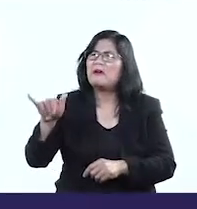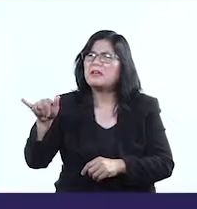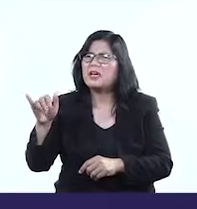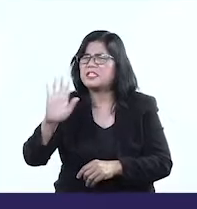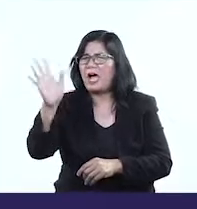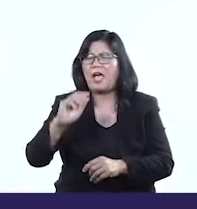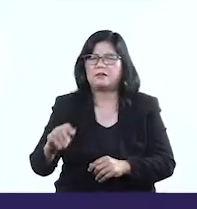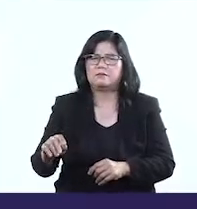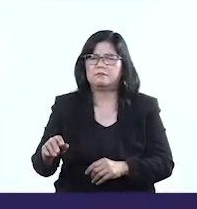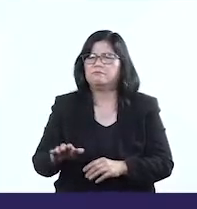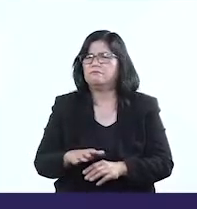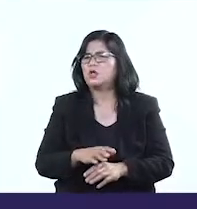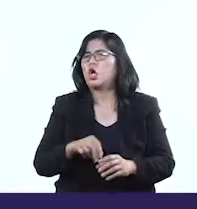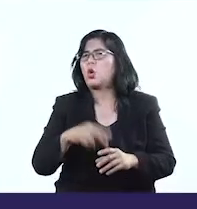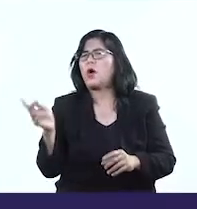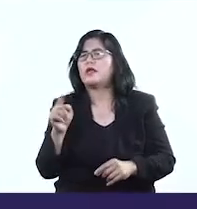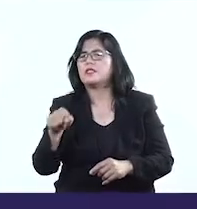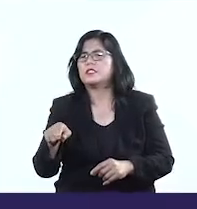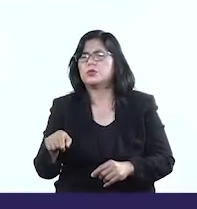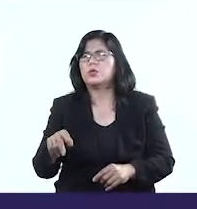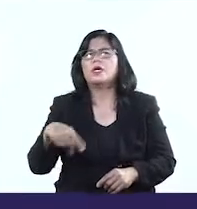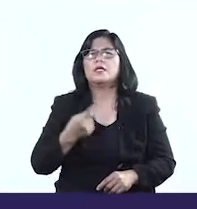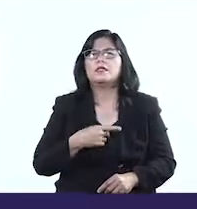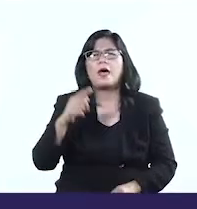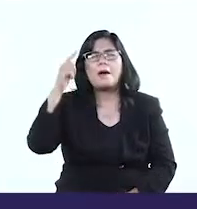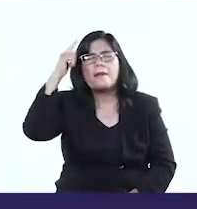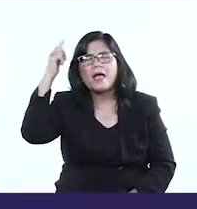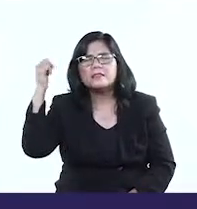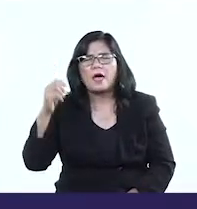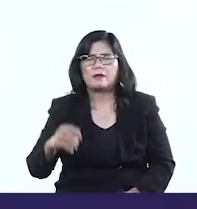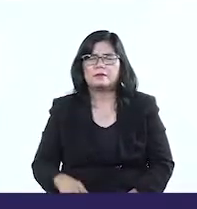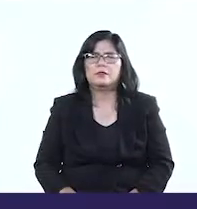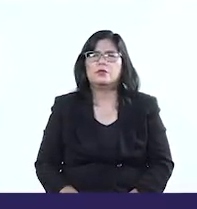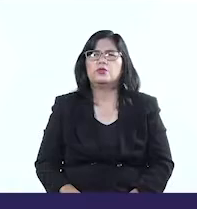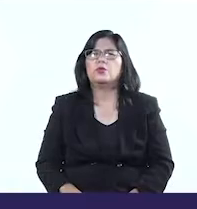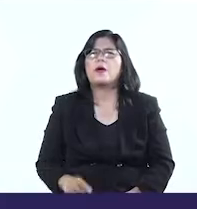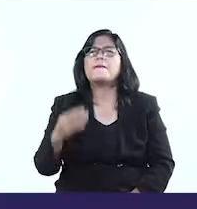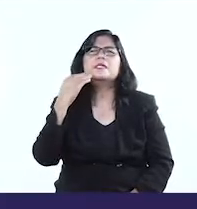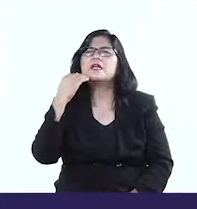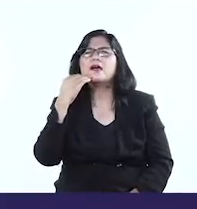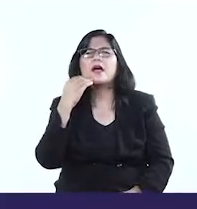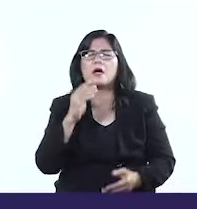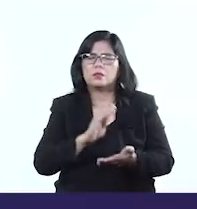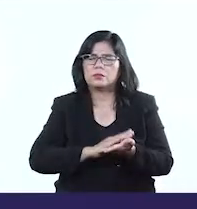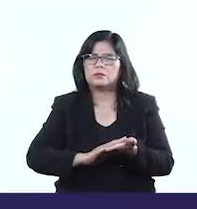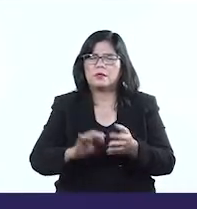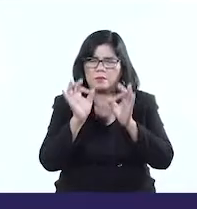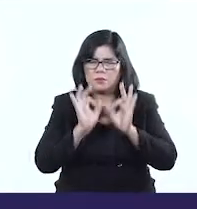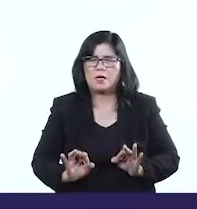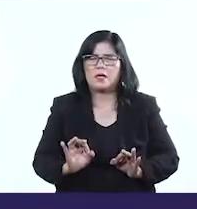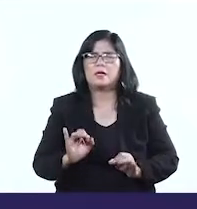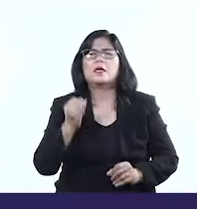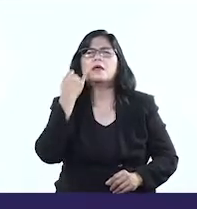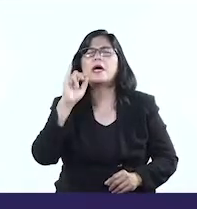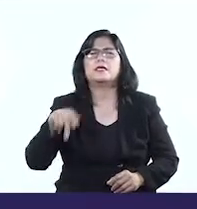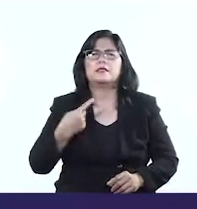Hai Biarlah kita belajar Hai untuk menjaga kemurnian iman kita ke-20 mereka yang